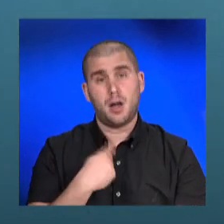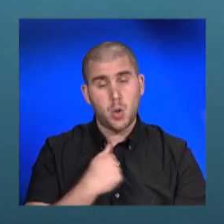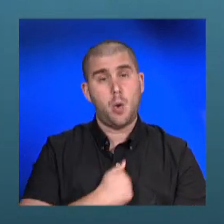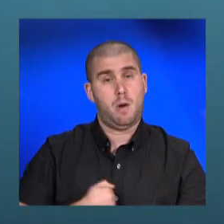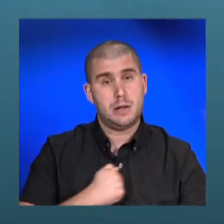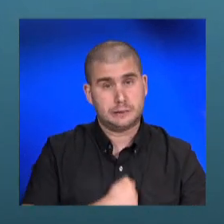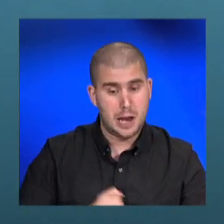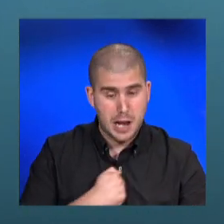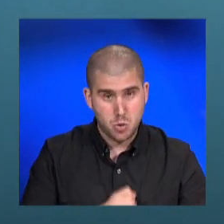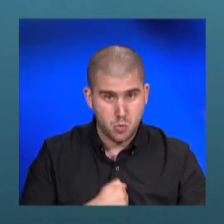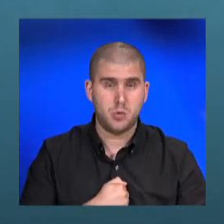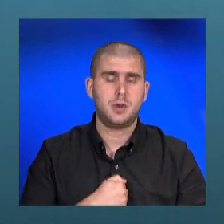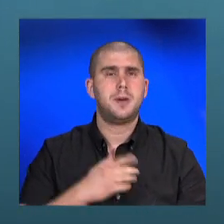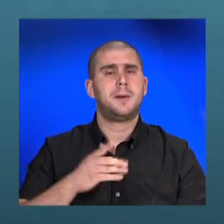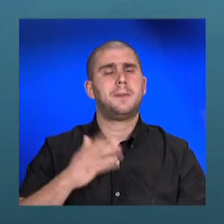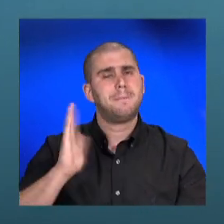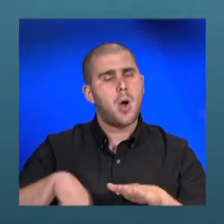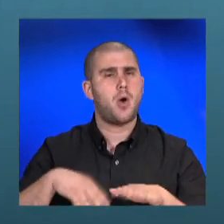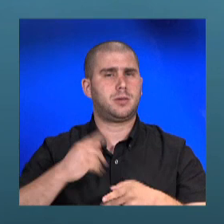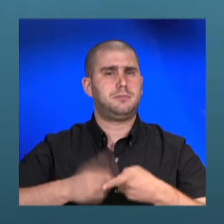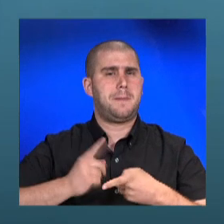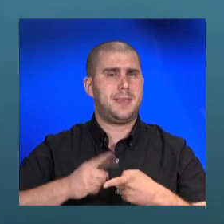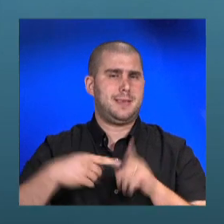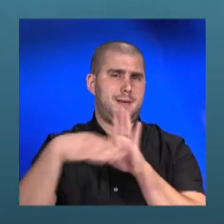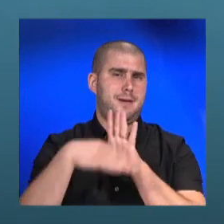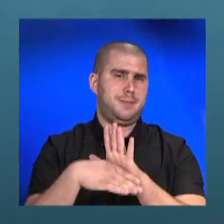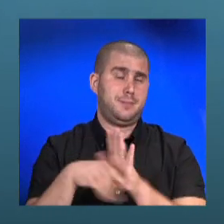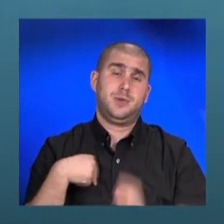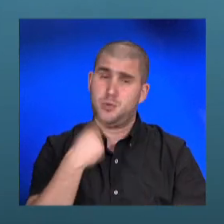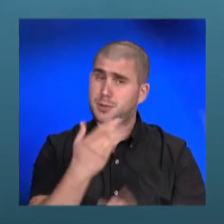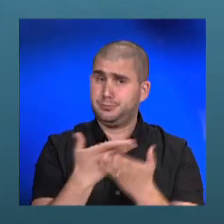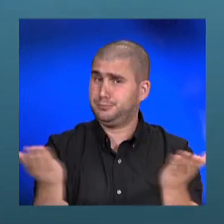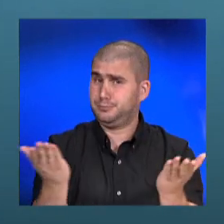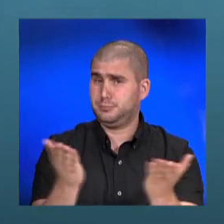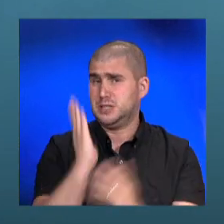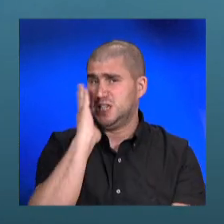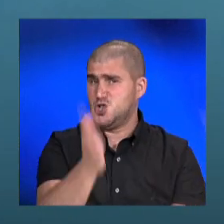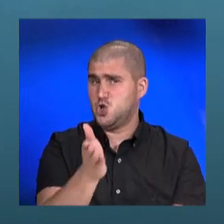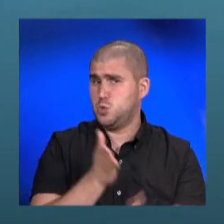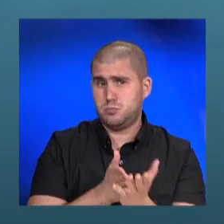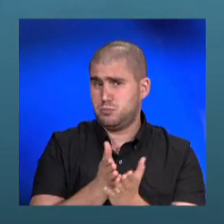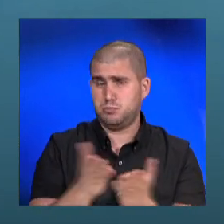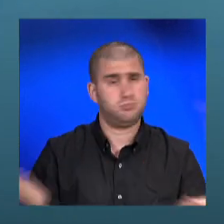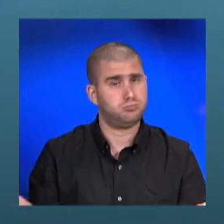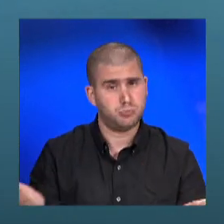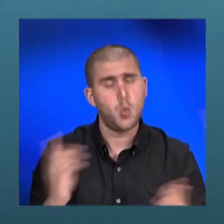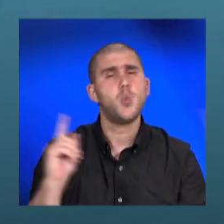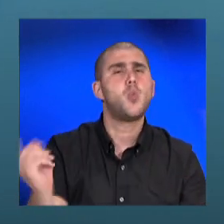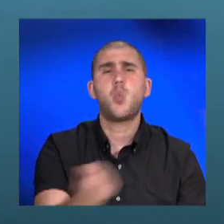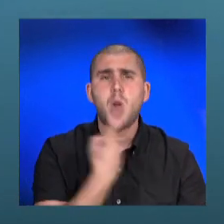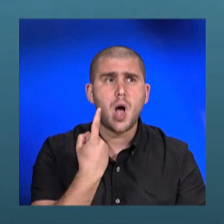פחות הקפדנו על הכללים. אני אומר את זה באופן ישיר ובאופן ישר, כולנו פחות הקפדנו על